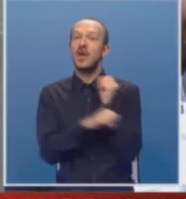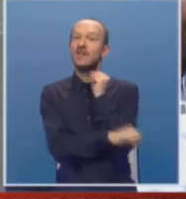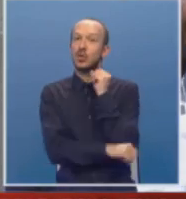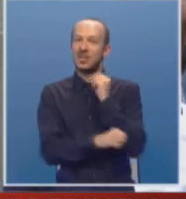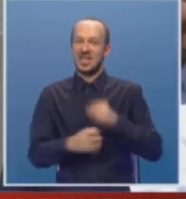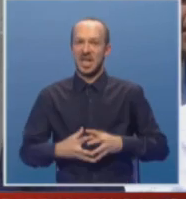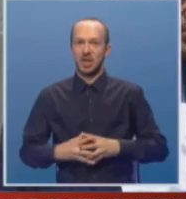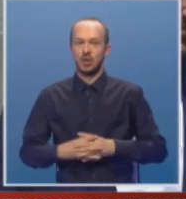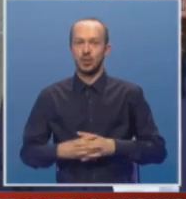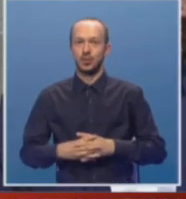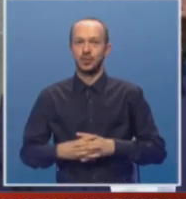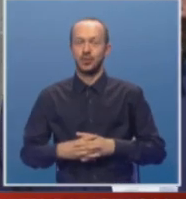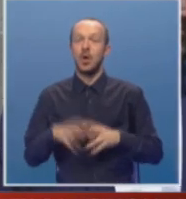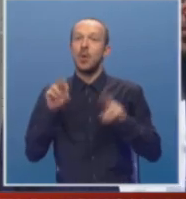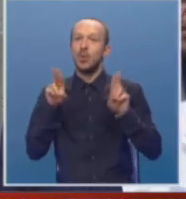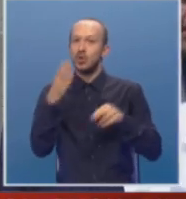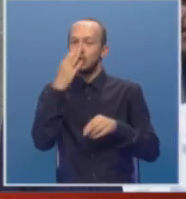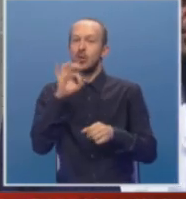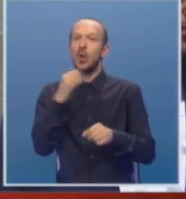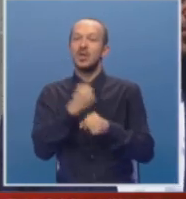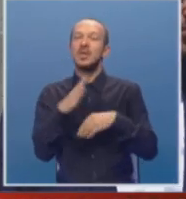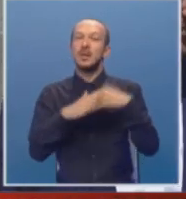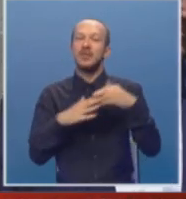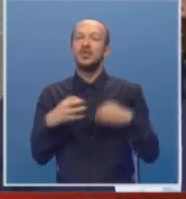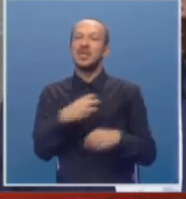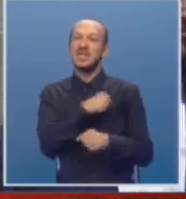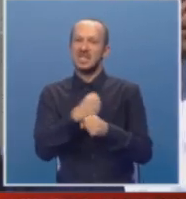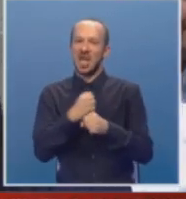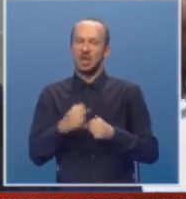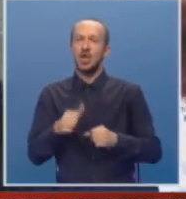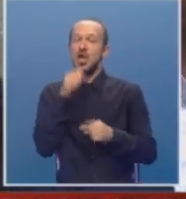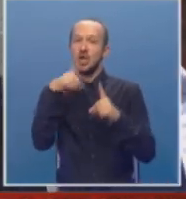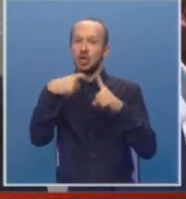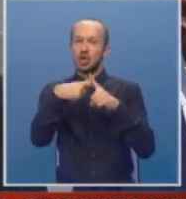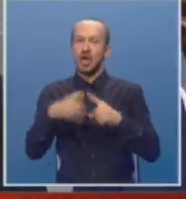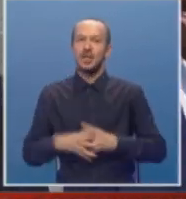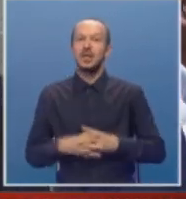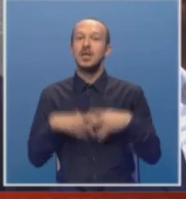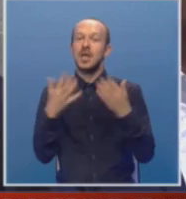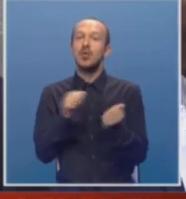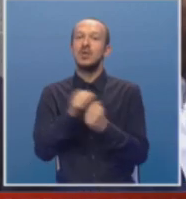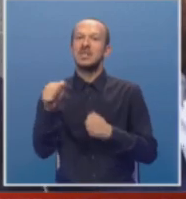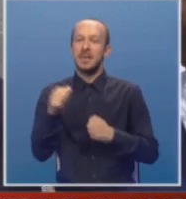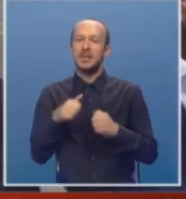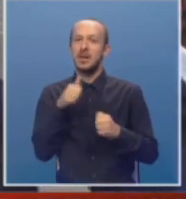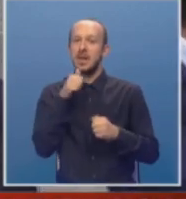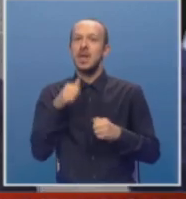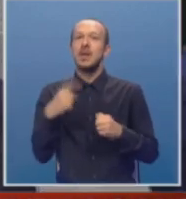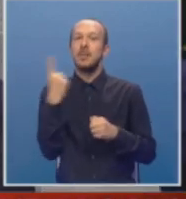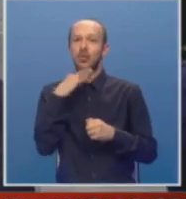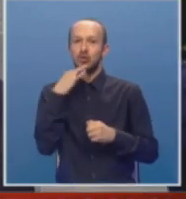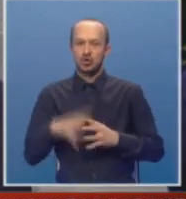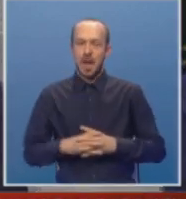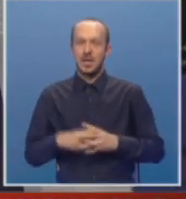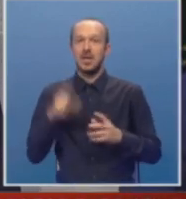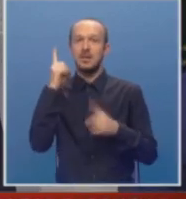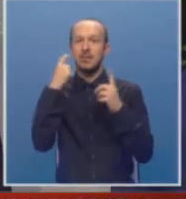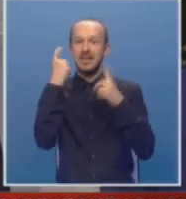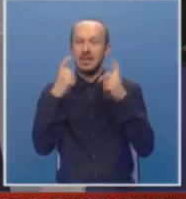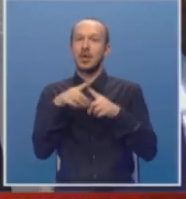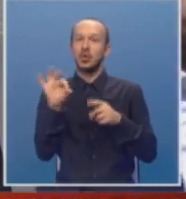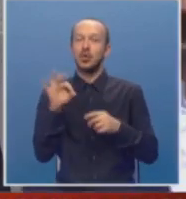fakultete omogućujemo da odrade pripravnički staž i čak dajemo stipendije i brutošne. I mislim